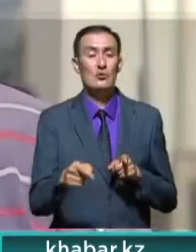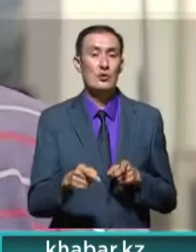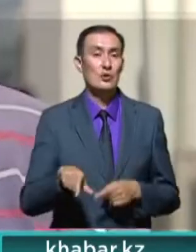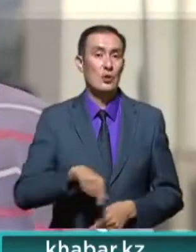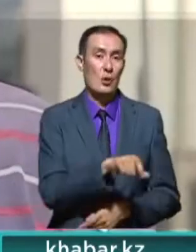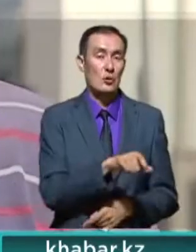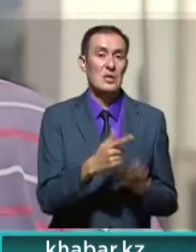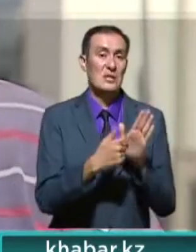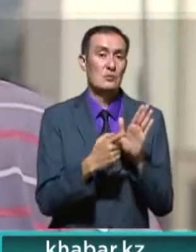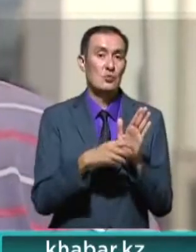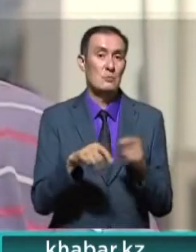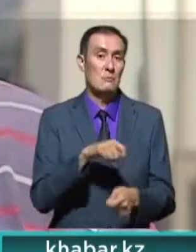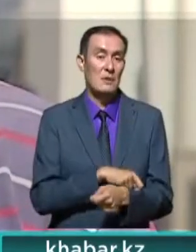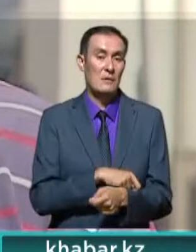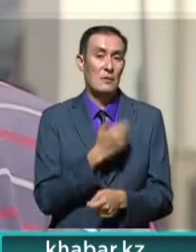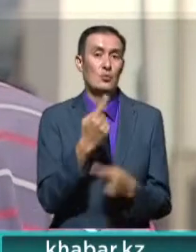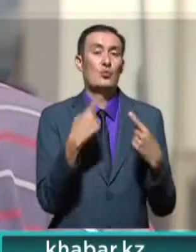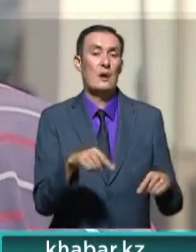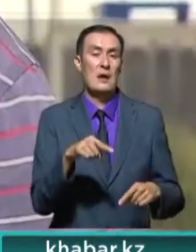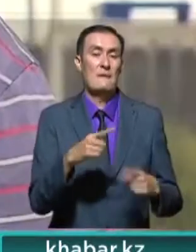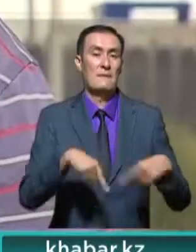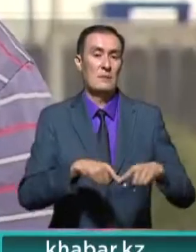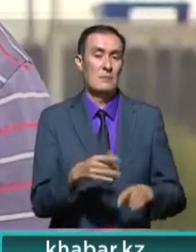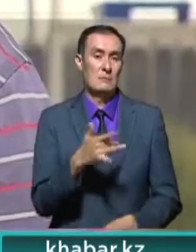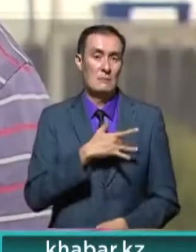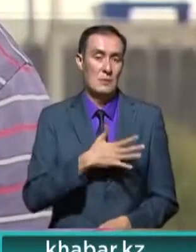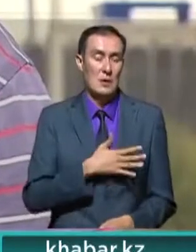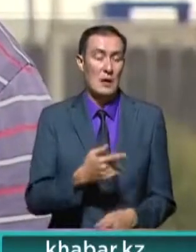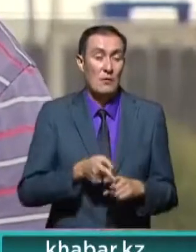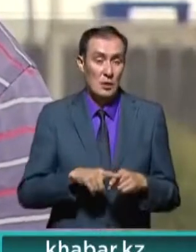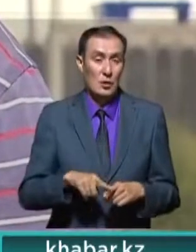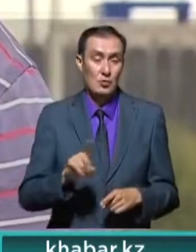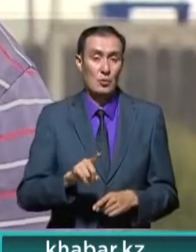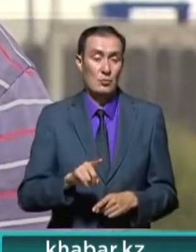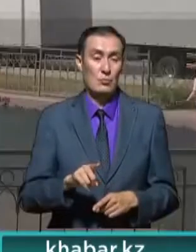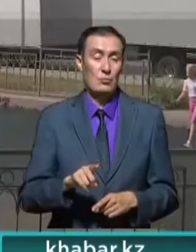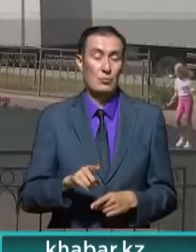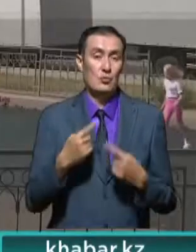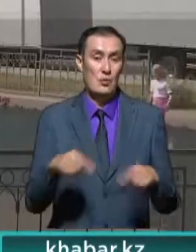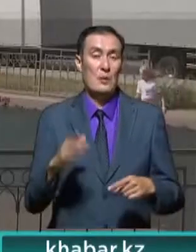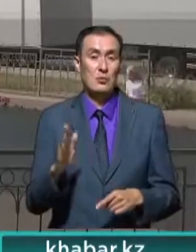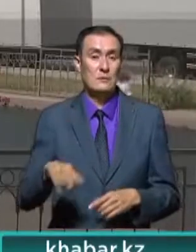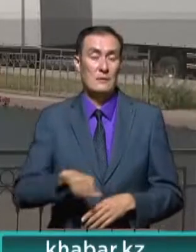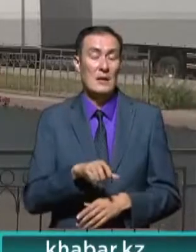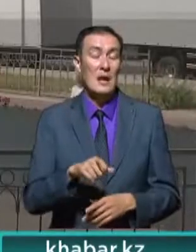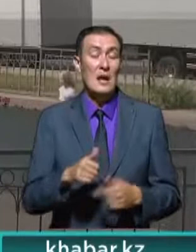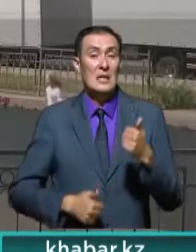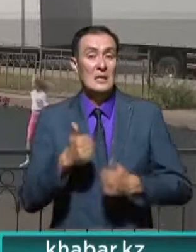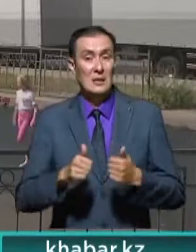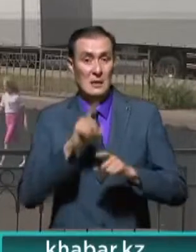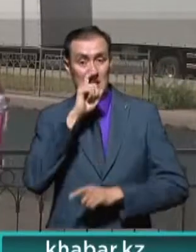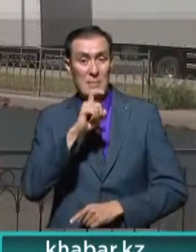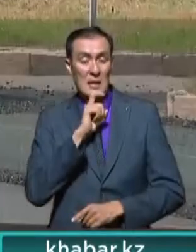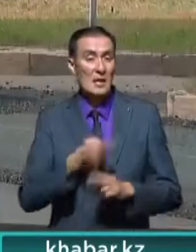дороги 700 метров. Его будет другая фирма делать. Тротуары это будет третья фирма ложить. Странно организованный тендер – это еще